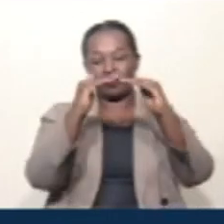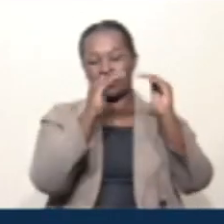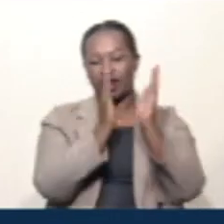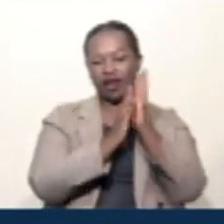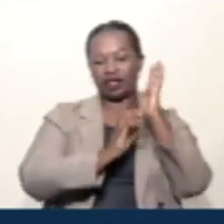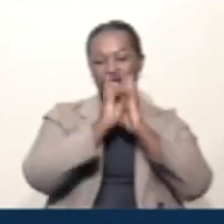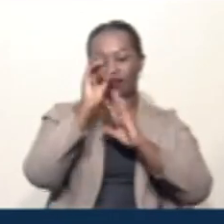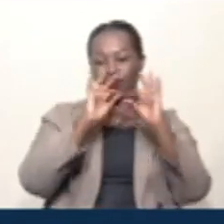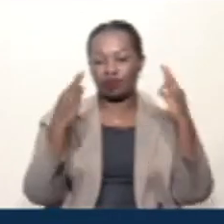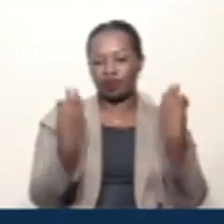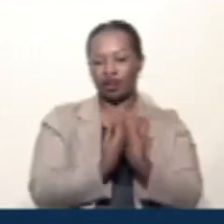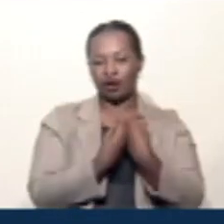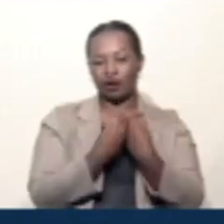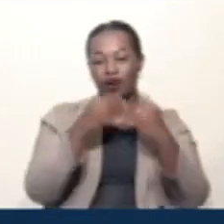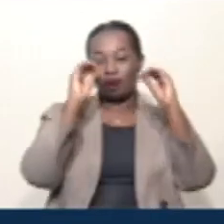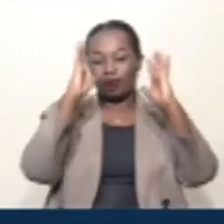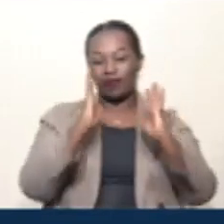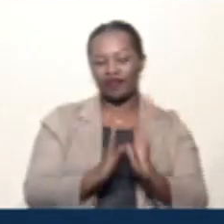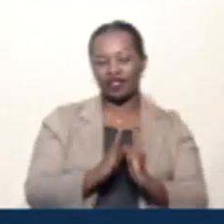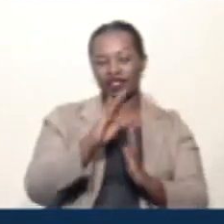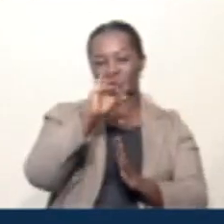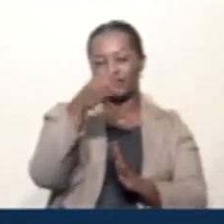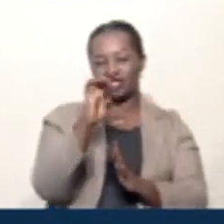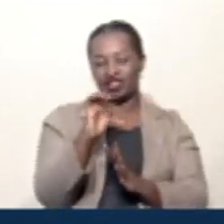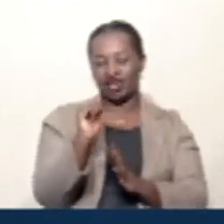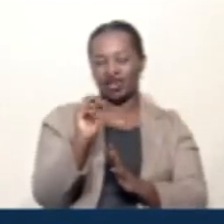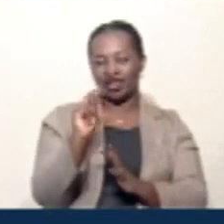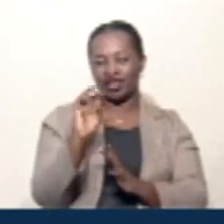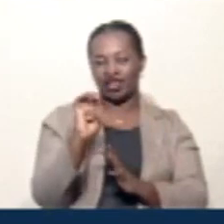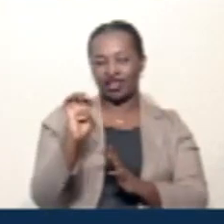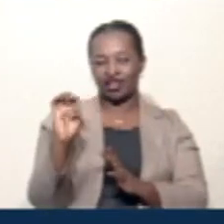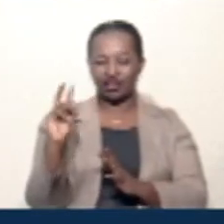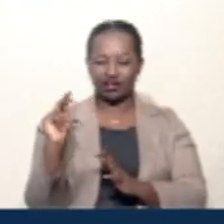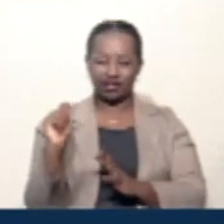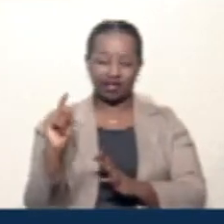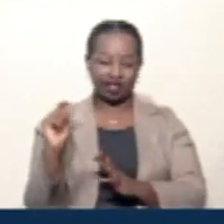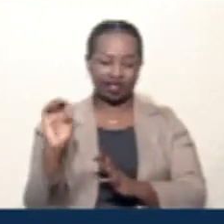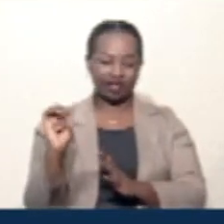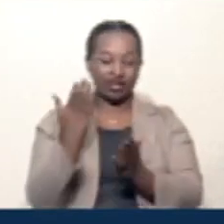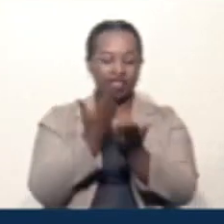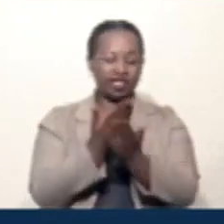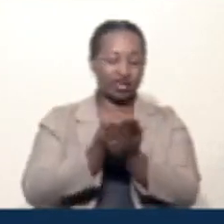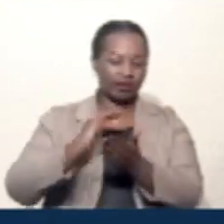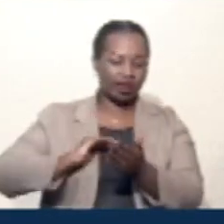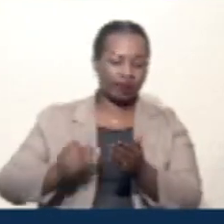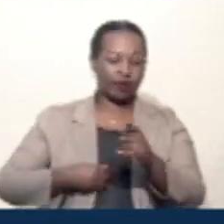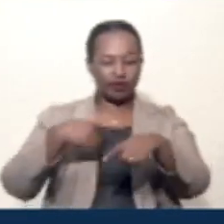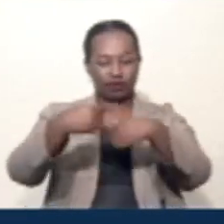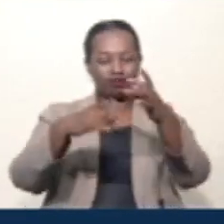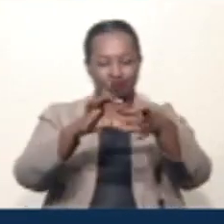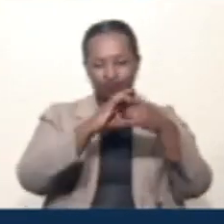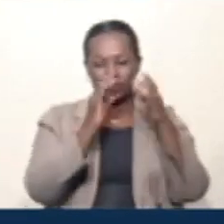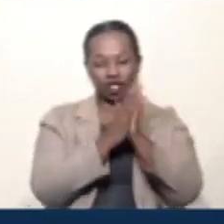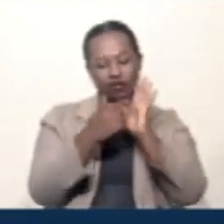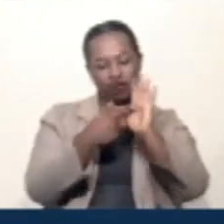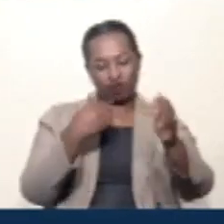n'iterambere ry'umuryango Professeur Bayisenge Jeannette yasabye aba bagore gukomeza kwishyira hamwe no kugaragaza ubushake bwo